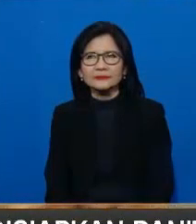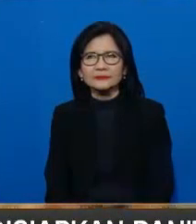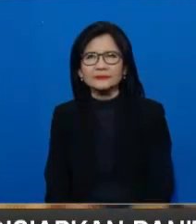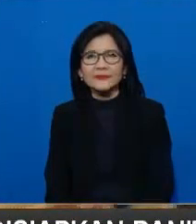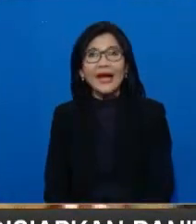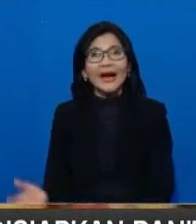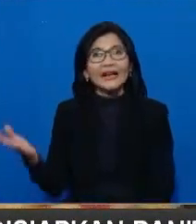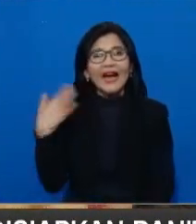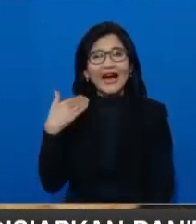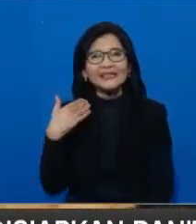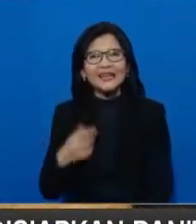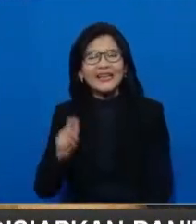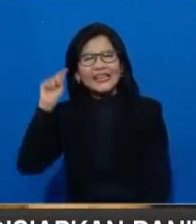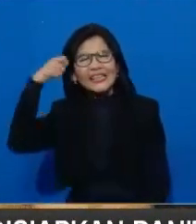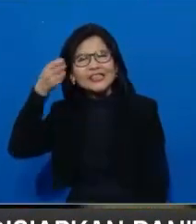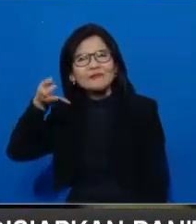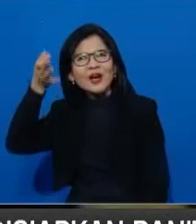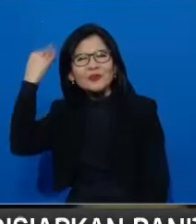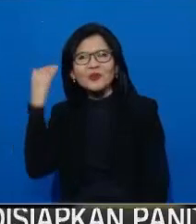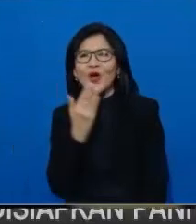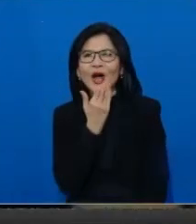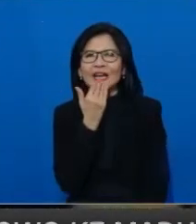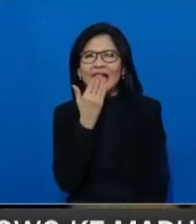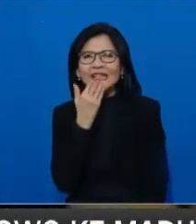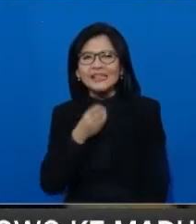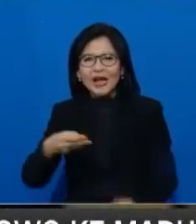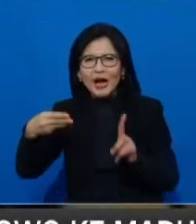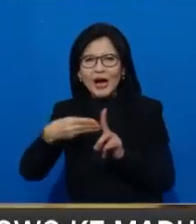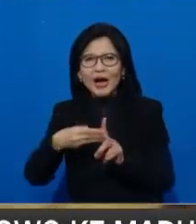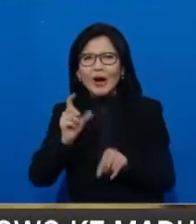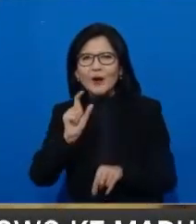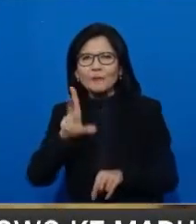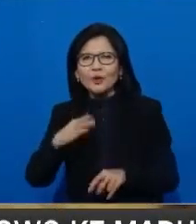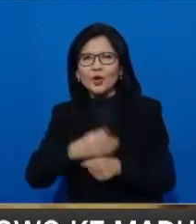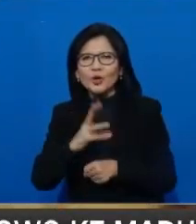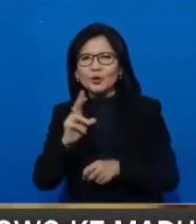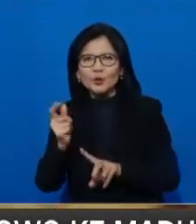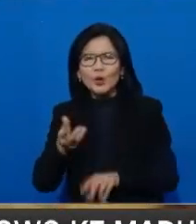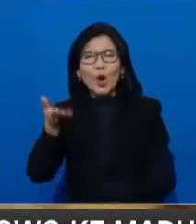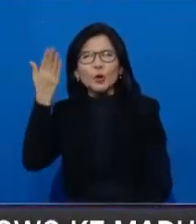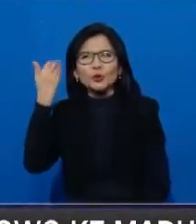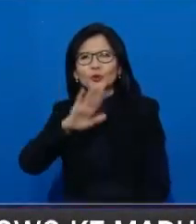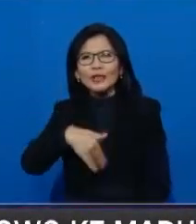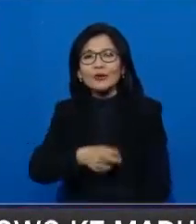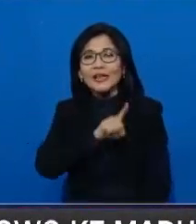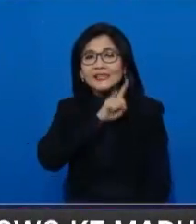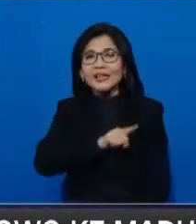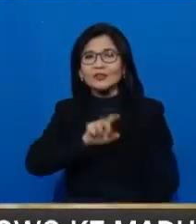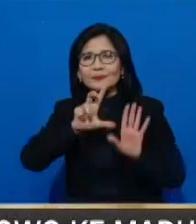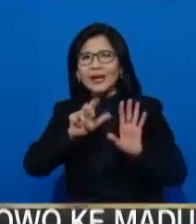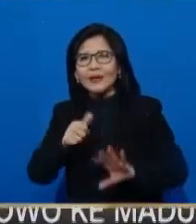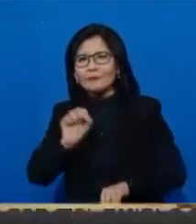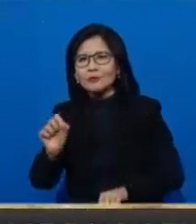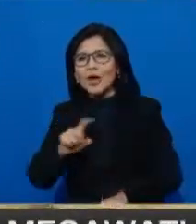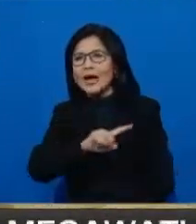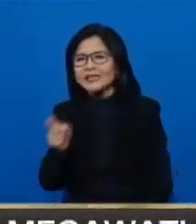Kami ajak pemirsa bernostalgia dengan nasi bulgur. Bagi masyarakat Indonesia pada era tahun 1960 hingga awal